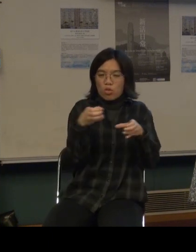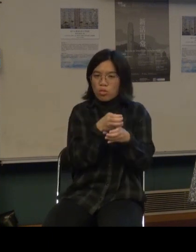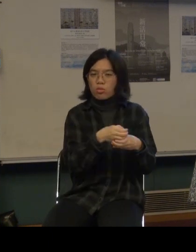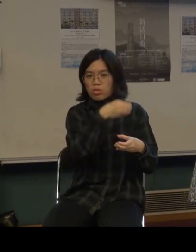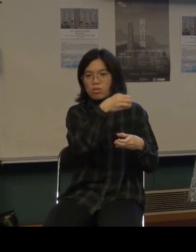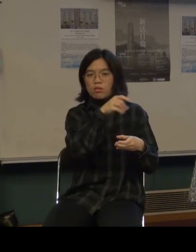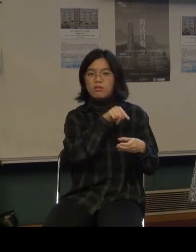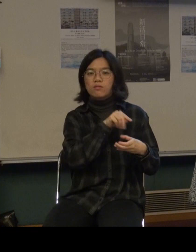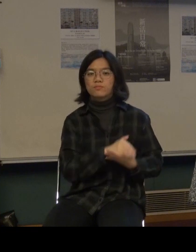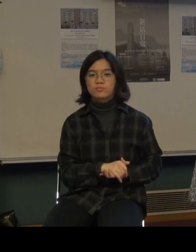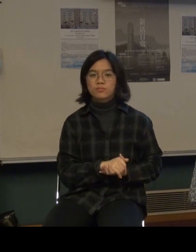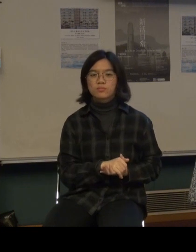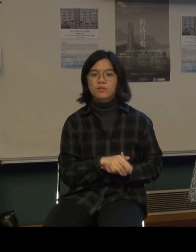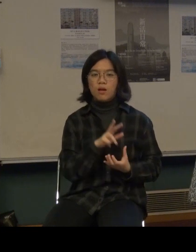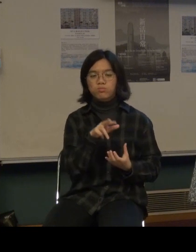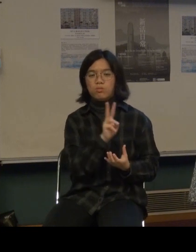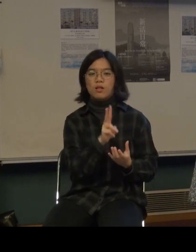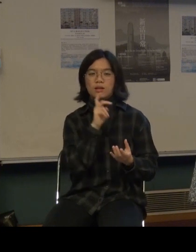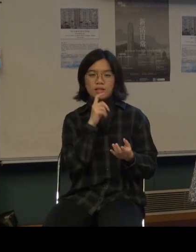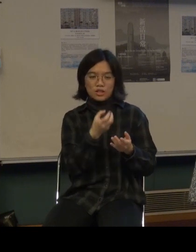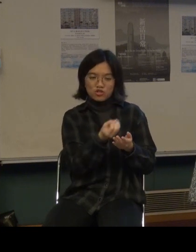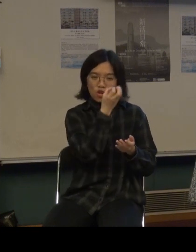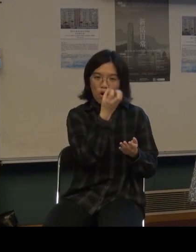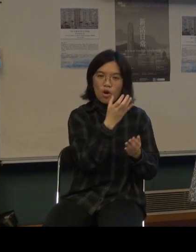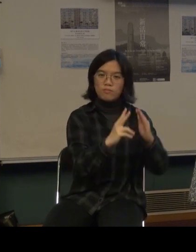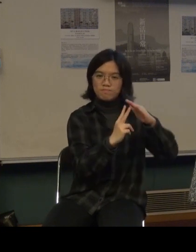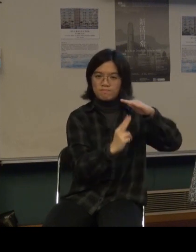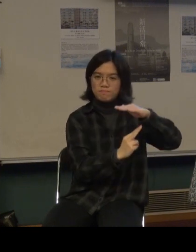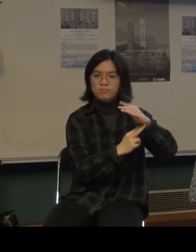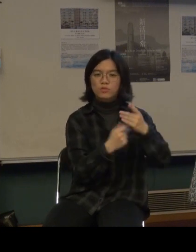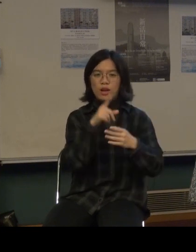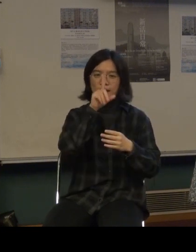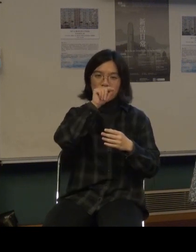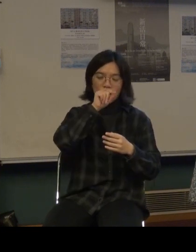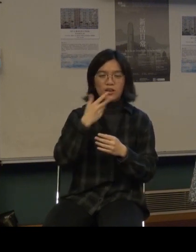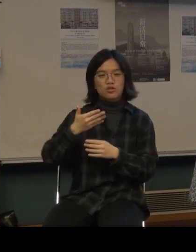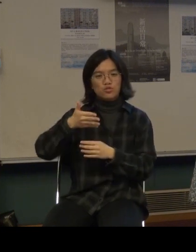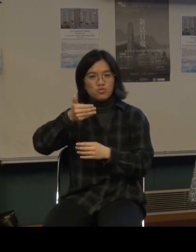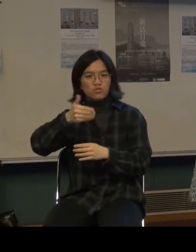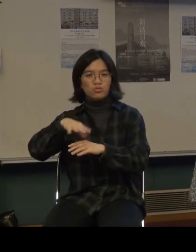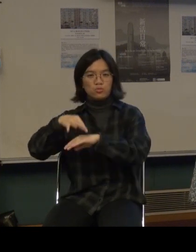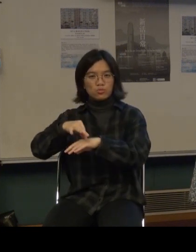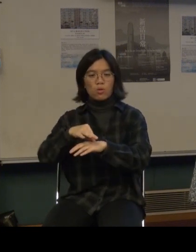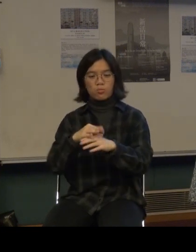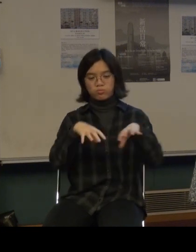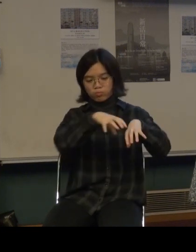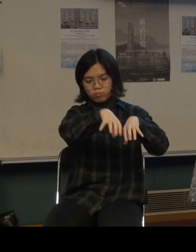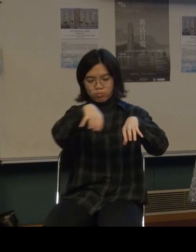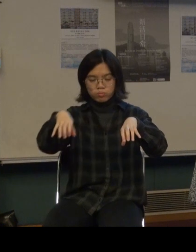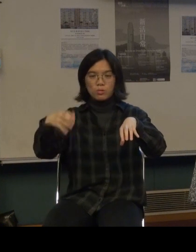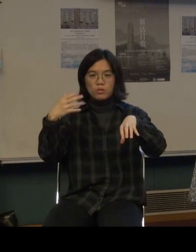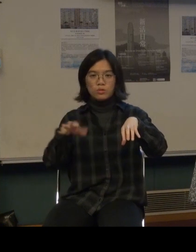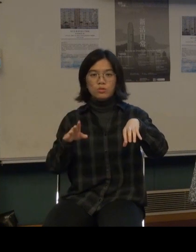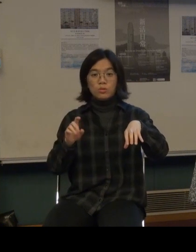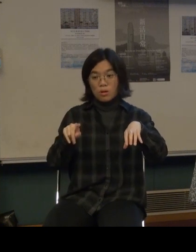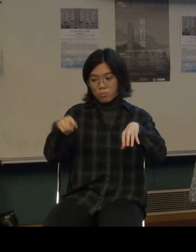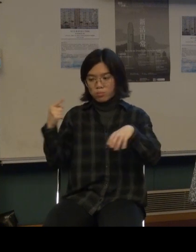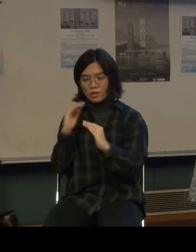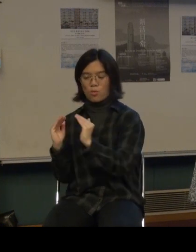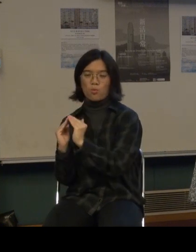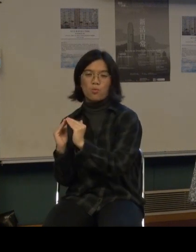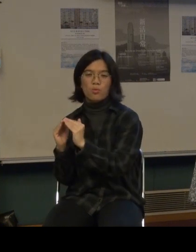係咧，我哋有幾個菜檔啦，幾個雞檔啦、魚檔啦、肉檔啦。 隔離咧就有一個細嘅屋仔，即係